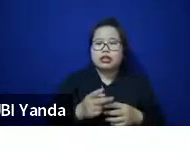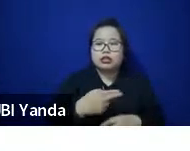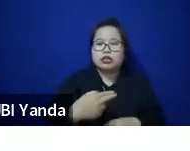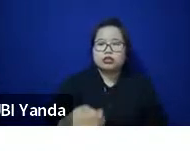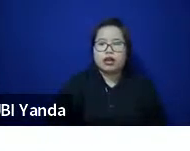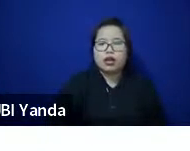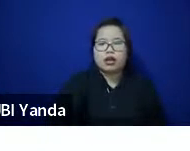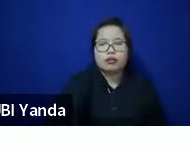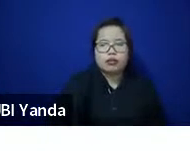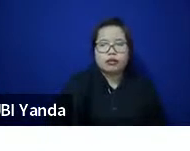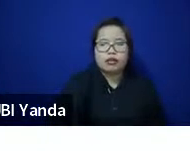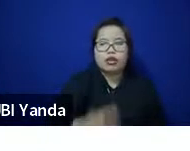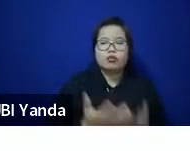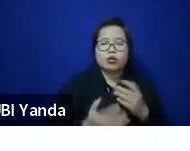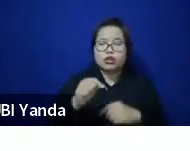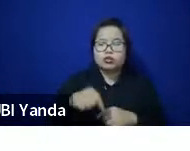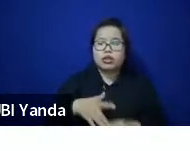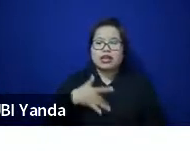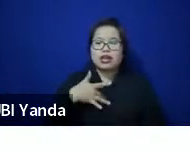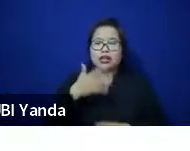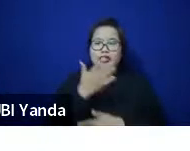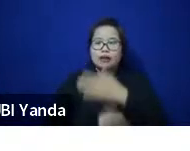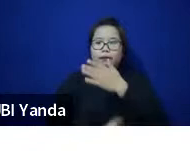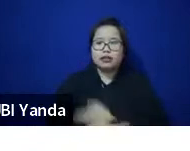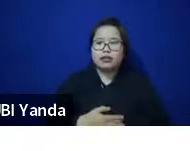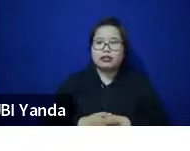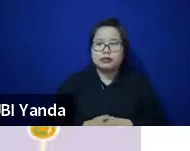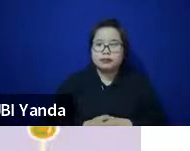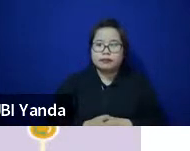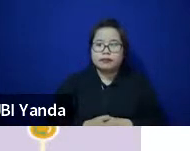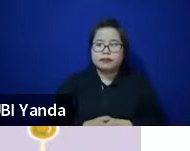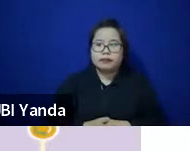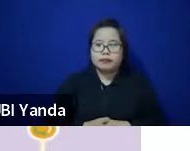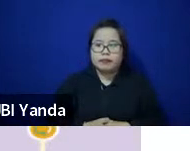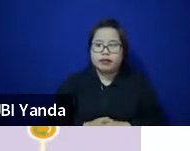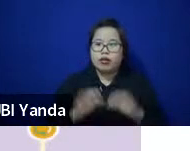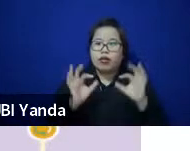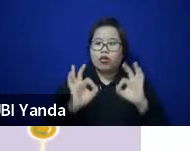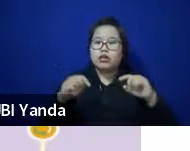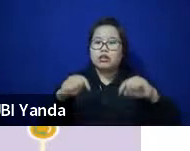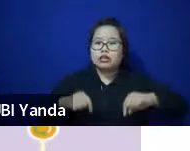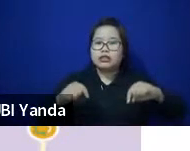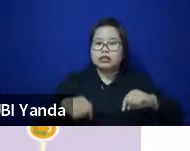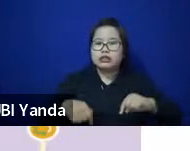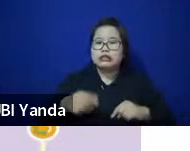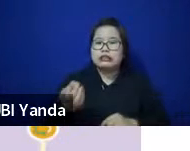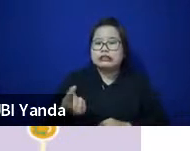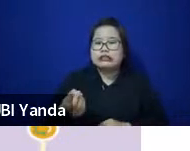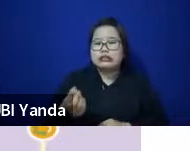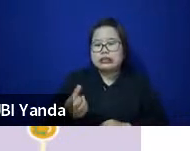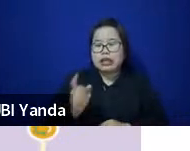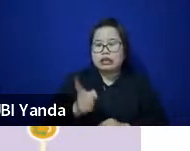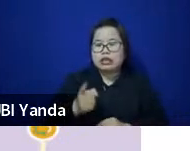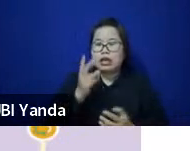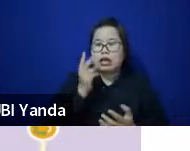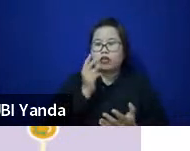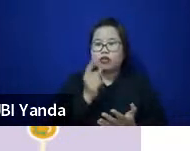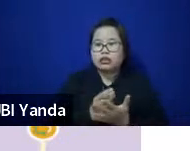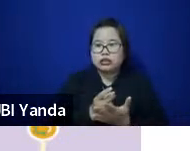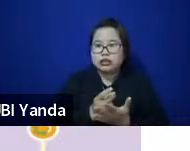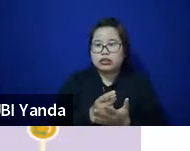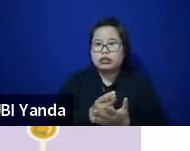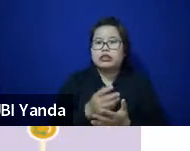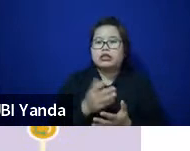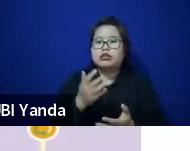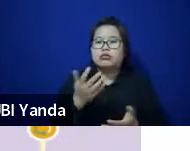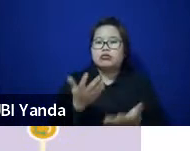yang dialami oleh penyandang disabilitas. Nah, ini sedikit referensi yang bagi